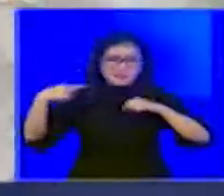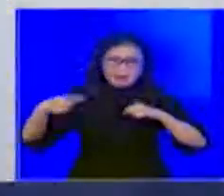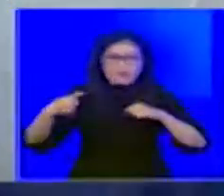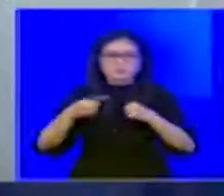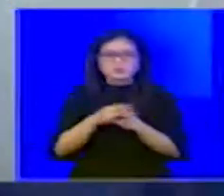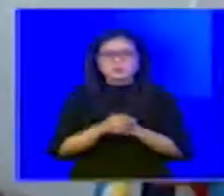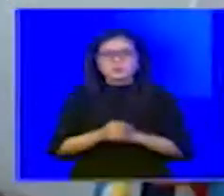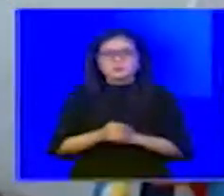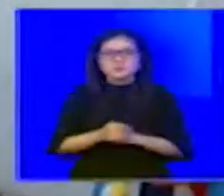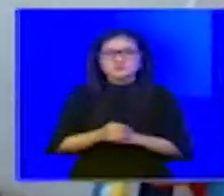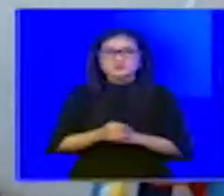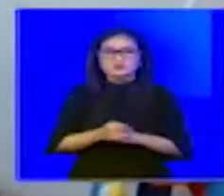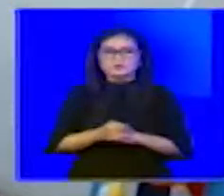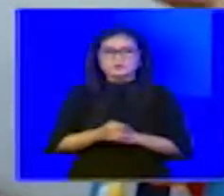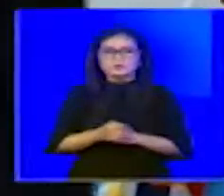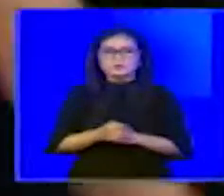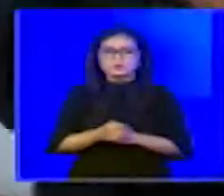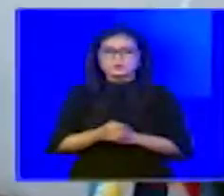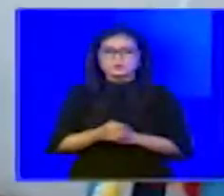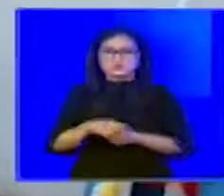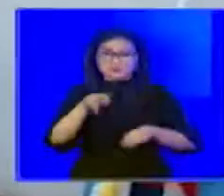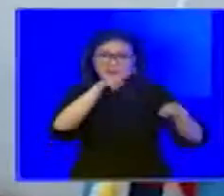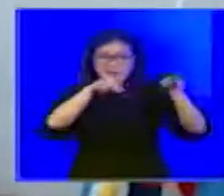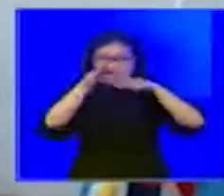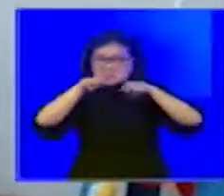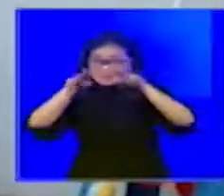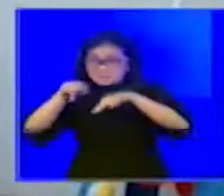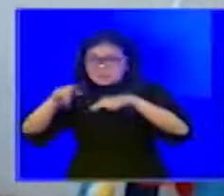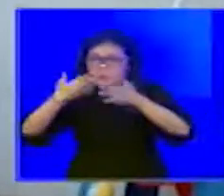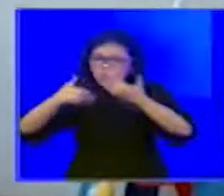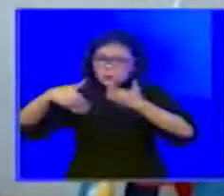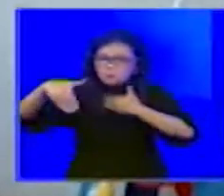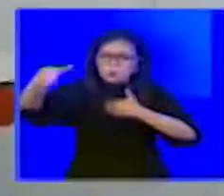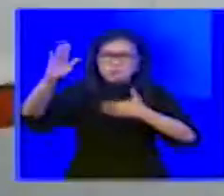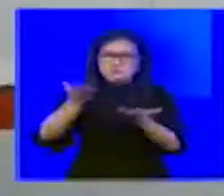Pak? Razia akan terus digelar oleh petugas hingga masa pandemi